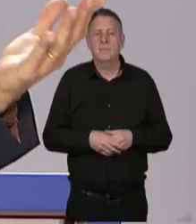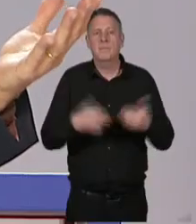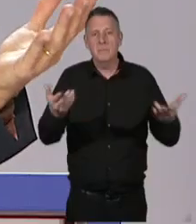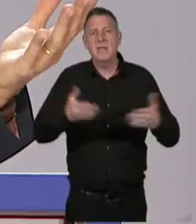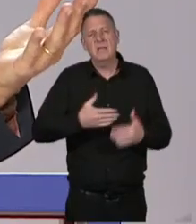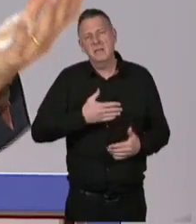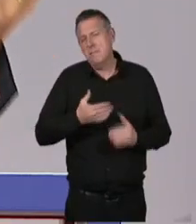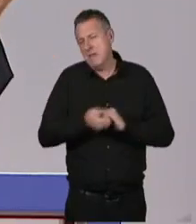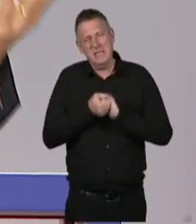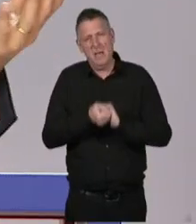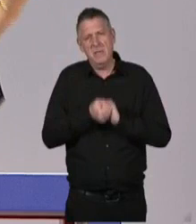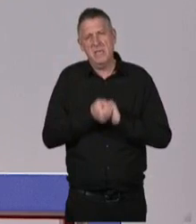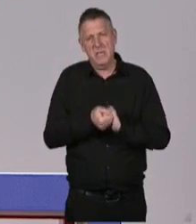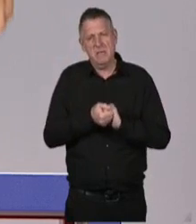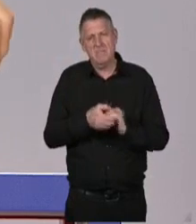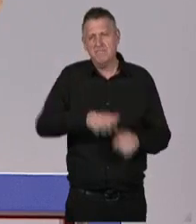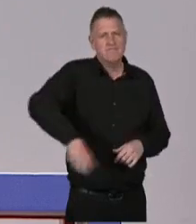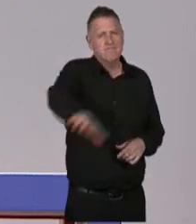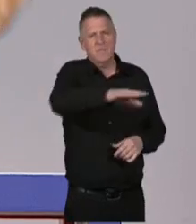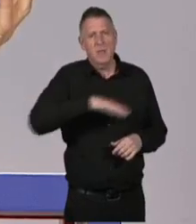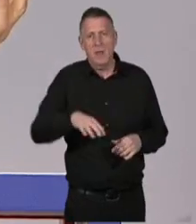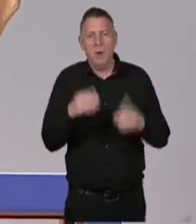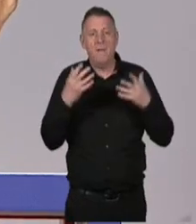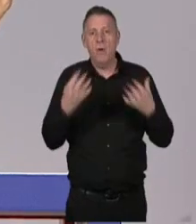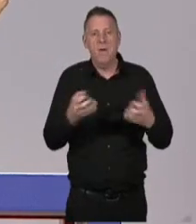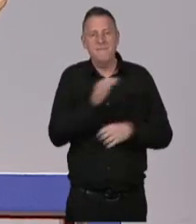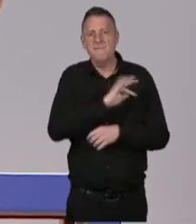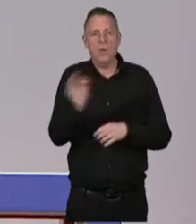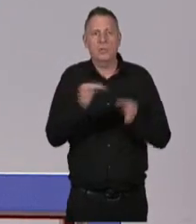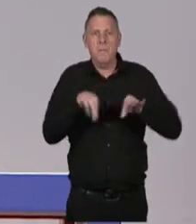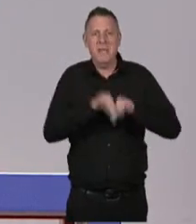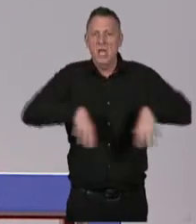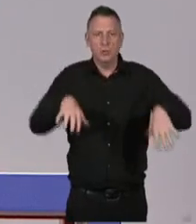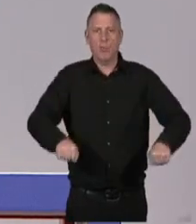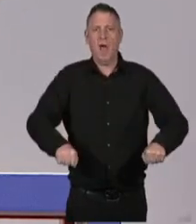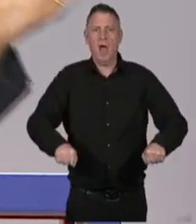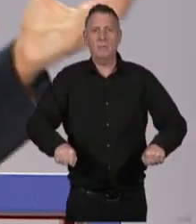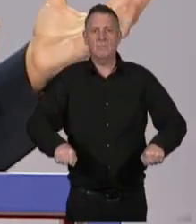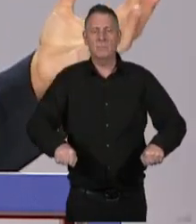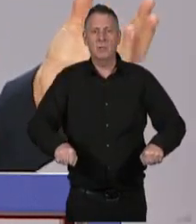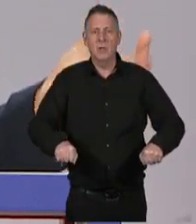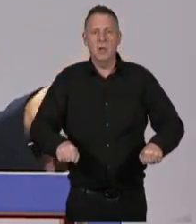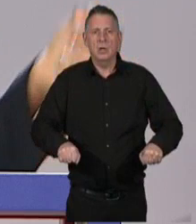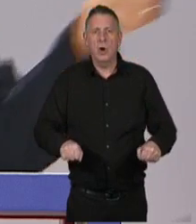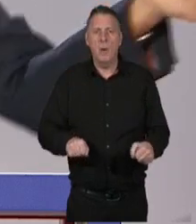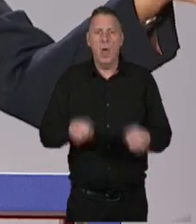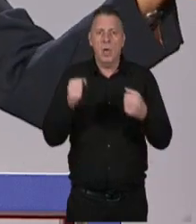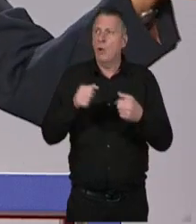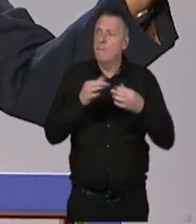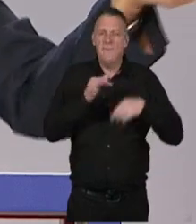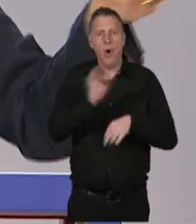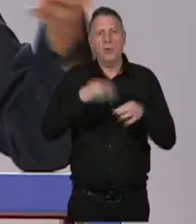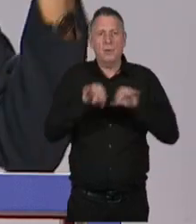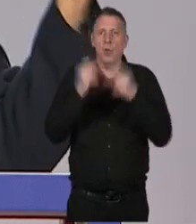Mes amis, je veux la France souveraine, qui ne soit soumise à personne, une